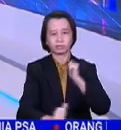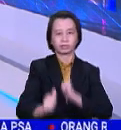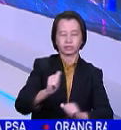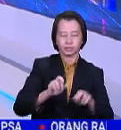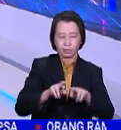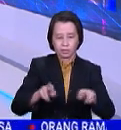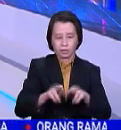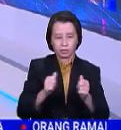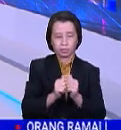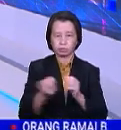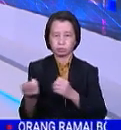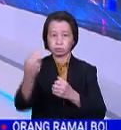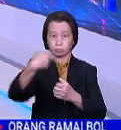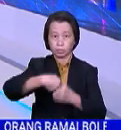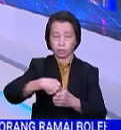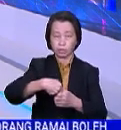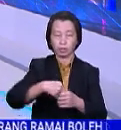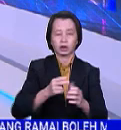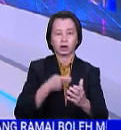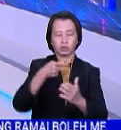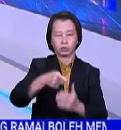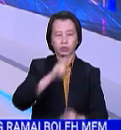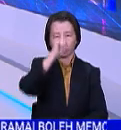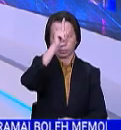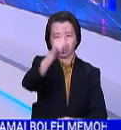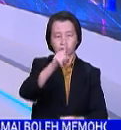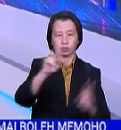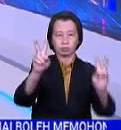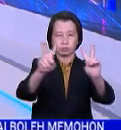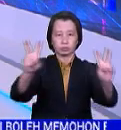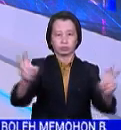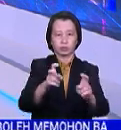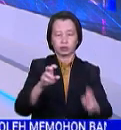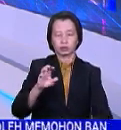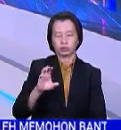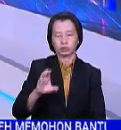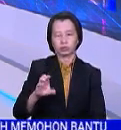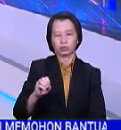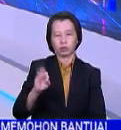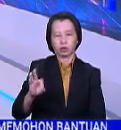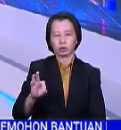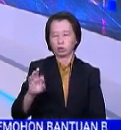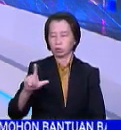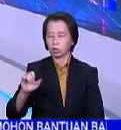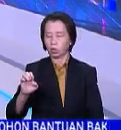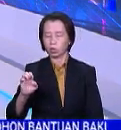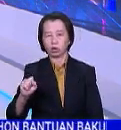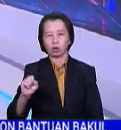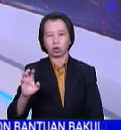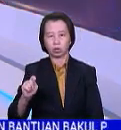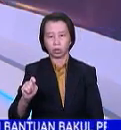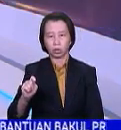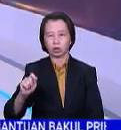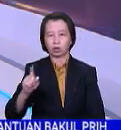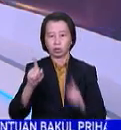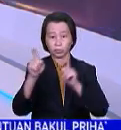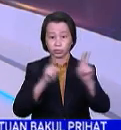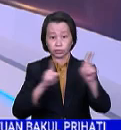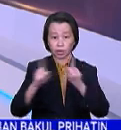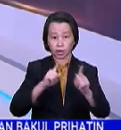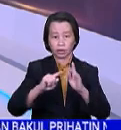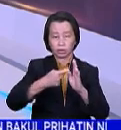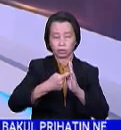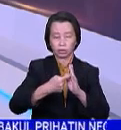rekaman dengan menyertai sebuah program reality berjudul CEO flogsta program yang bakal bermula pada